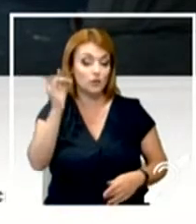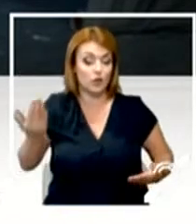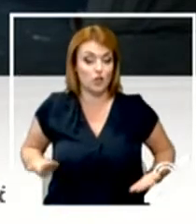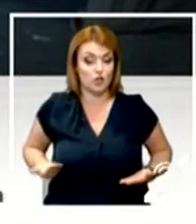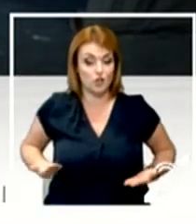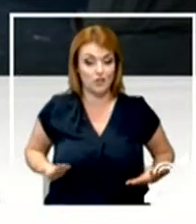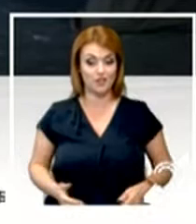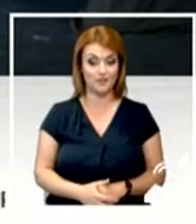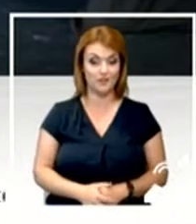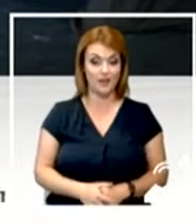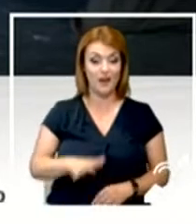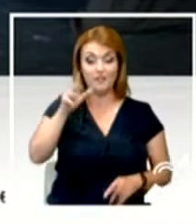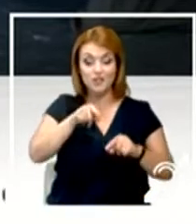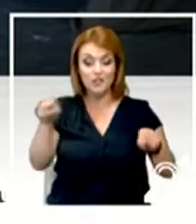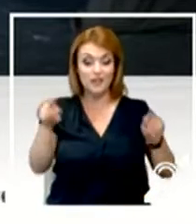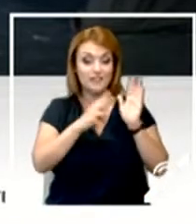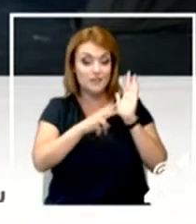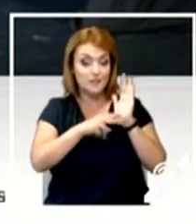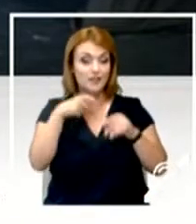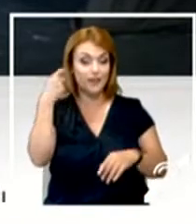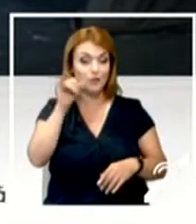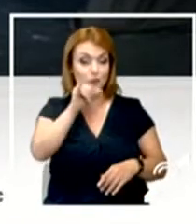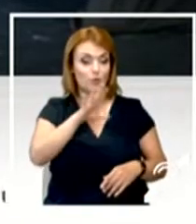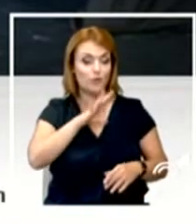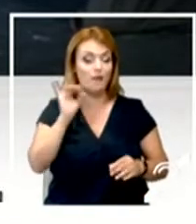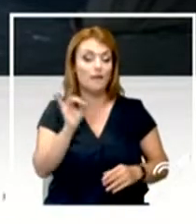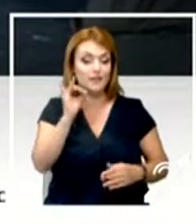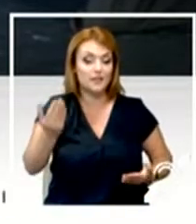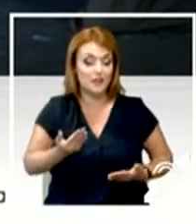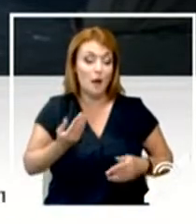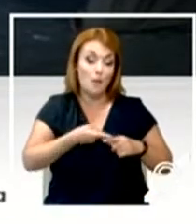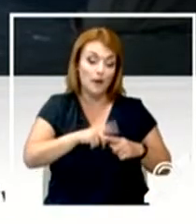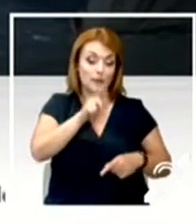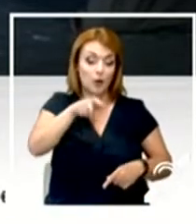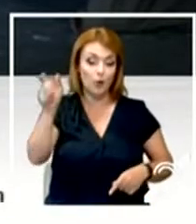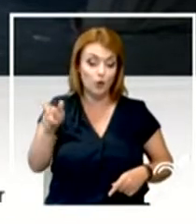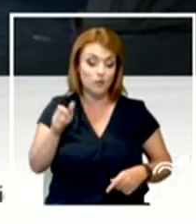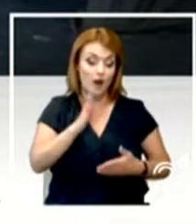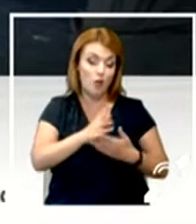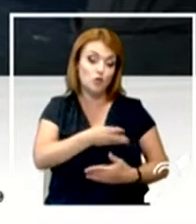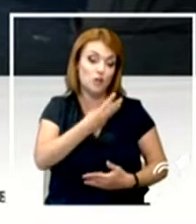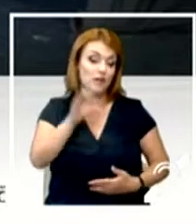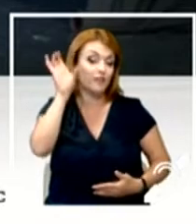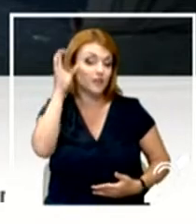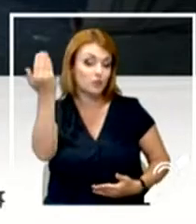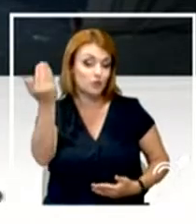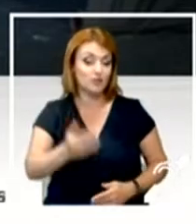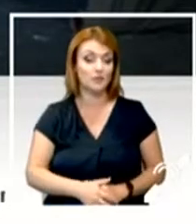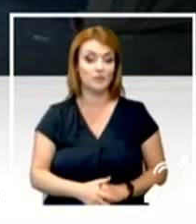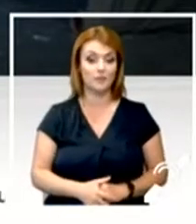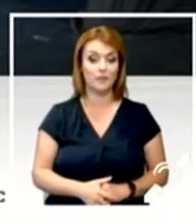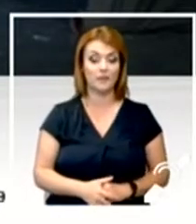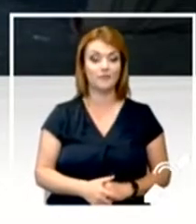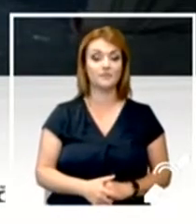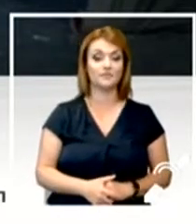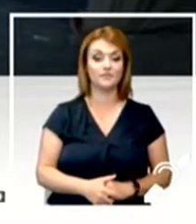activitate artistică. De asemenea, se anunță o seară frumoasă și cert este faptul că a început cu mesaje vibrante, întrucât ceva mai devreme pentru